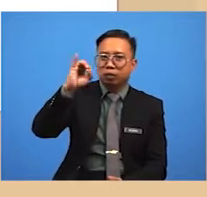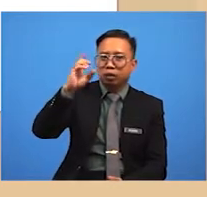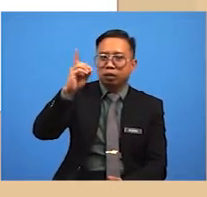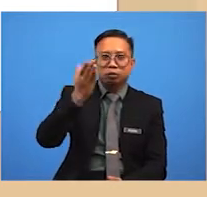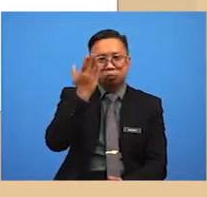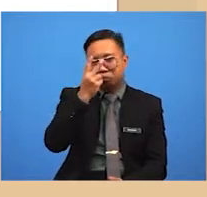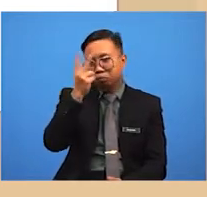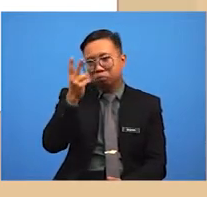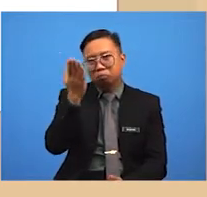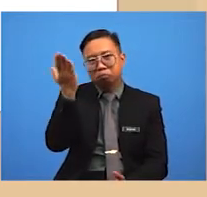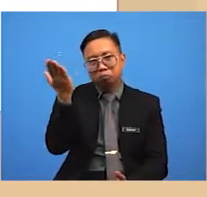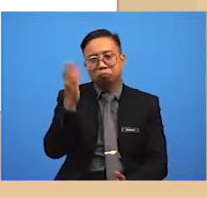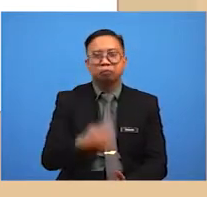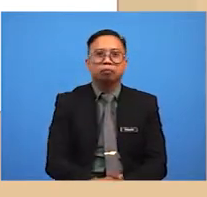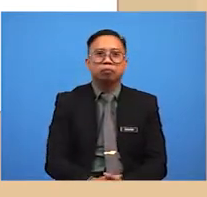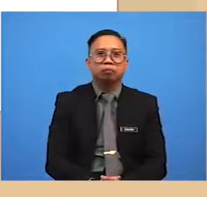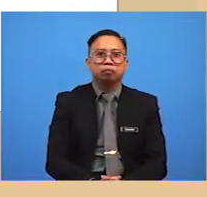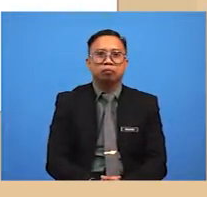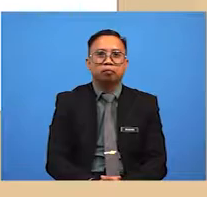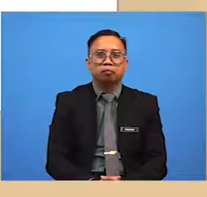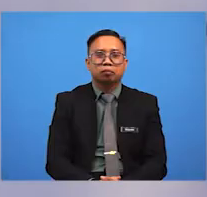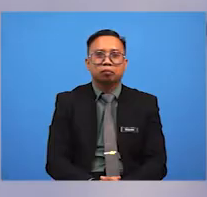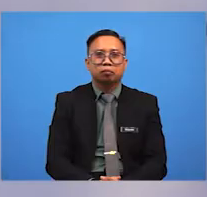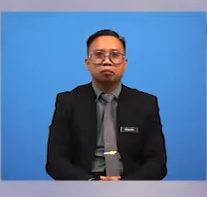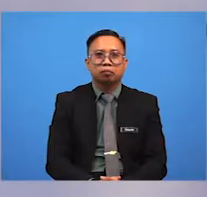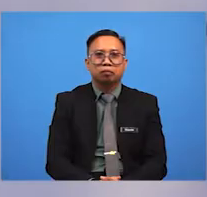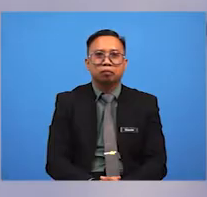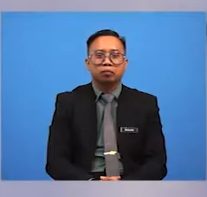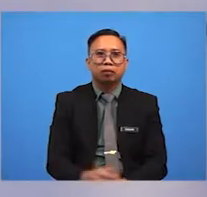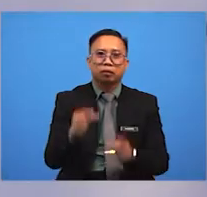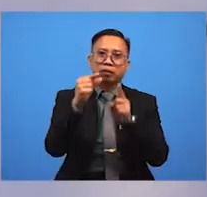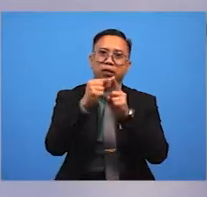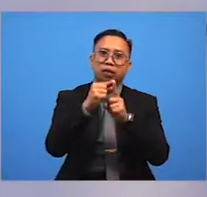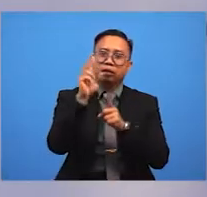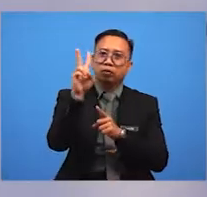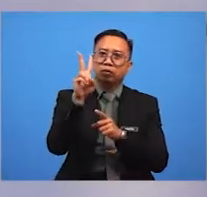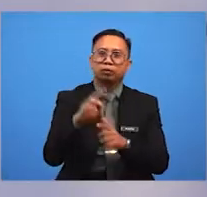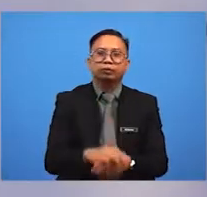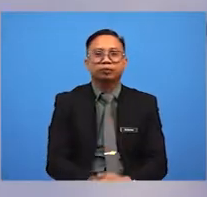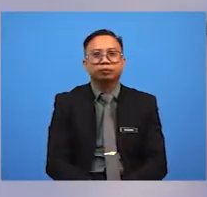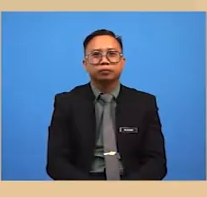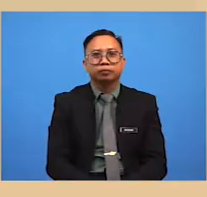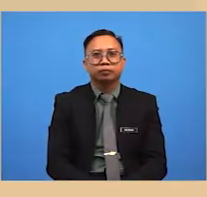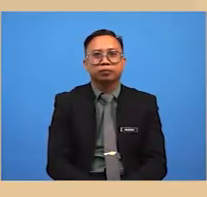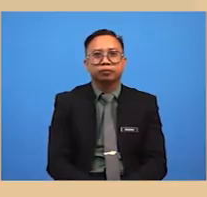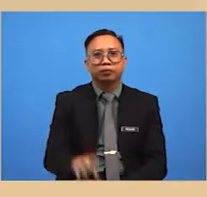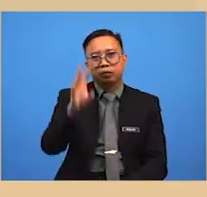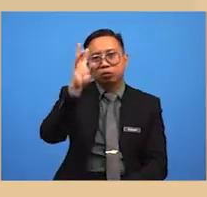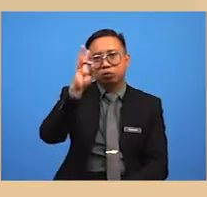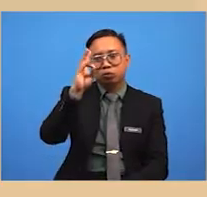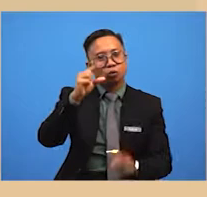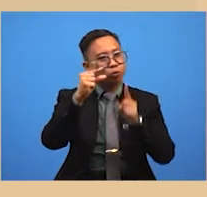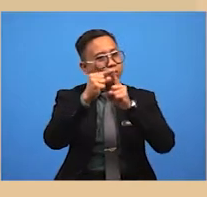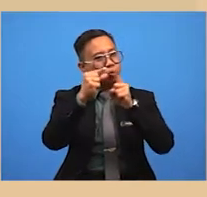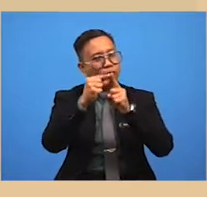megaspora adalah bersifat diploid. Perkataan kedua mempunyai 7 huruf